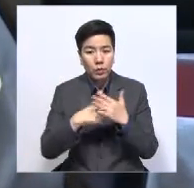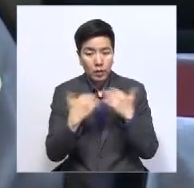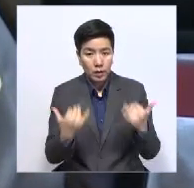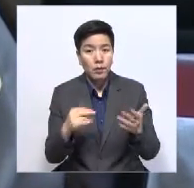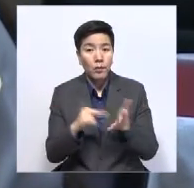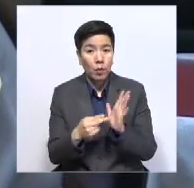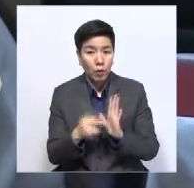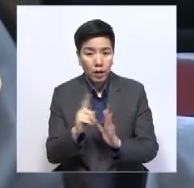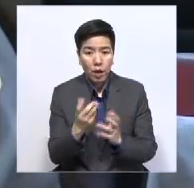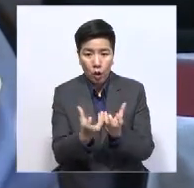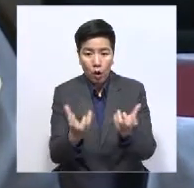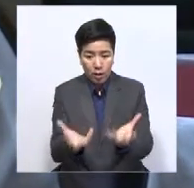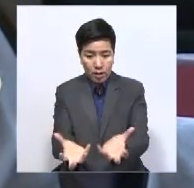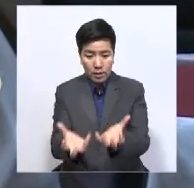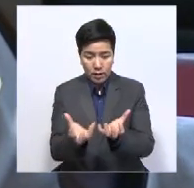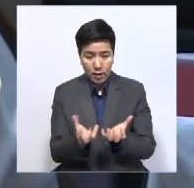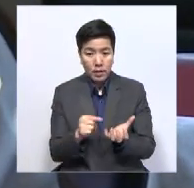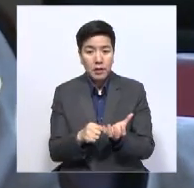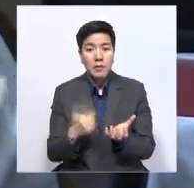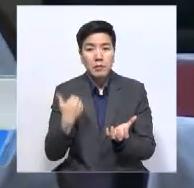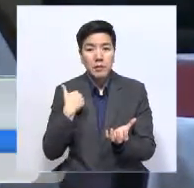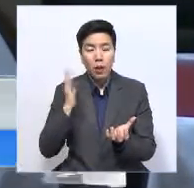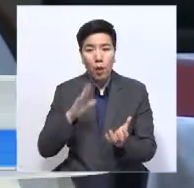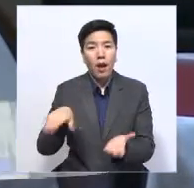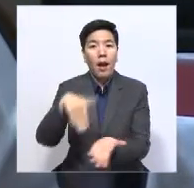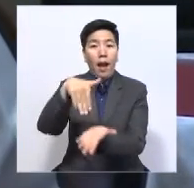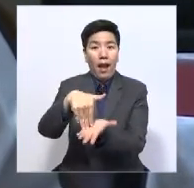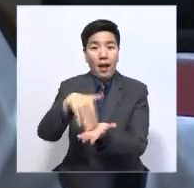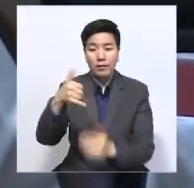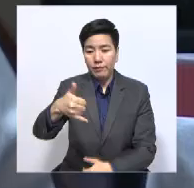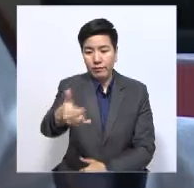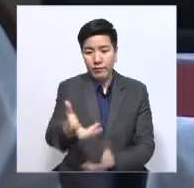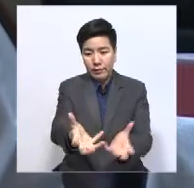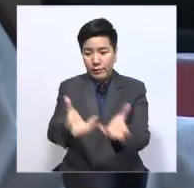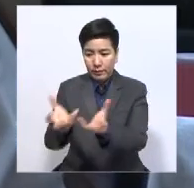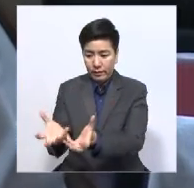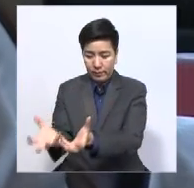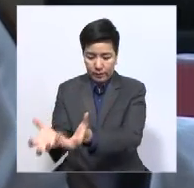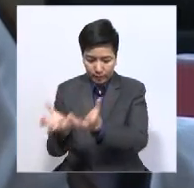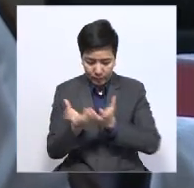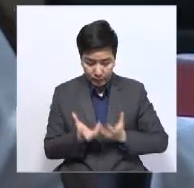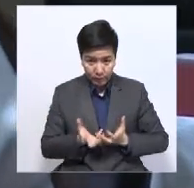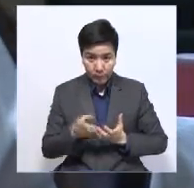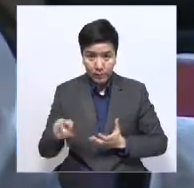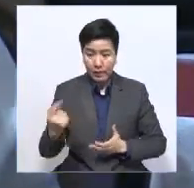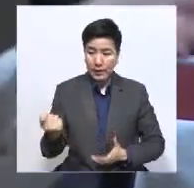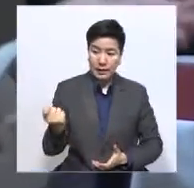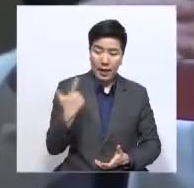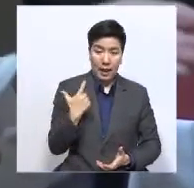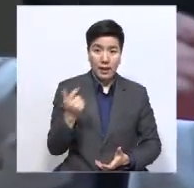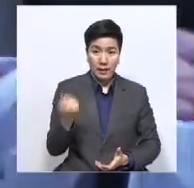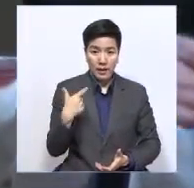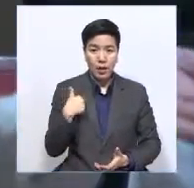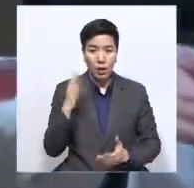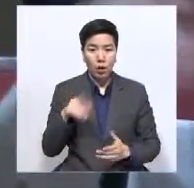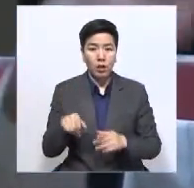คือผลิตภัณฑ์ที่ได้มาทุกอย่างเนี่ยมีมาคนกลางมาให้มาจ้างอีกทีนึงผู้จั